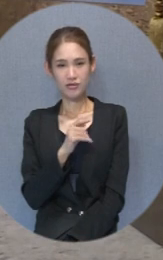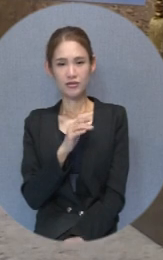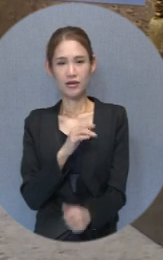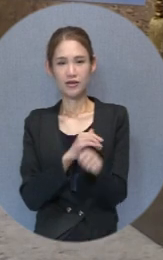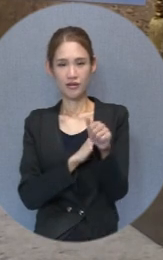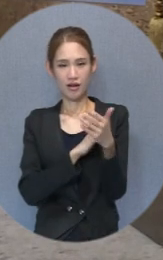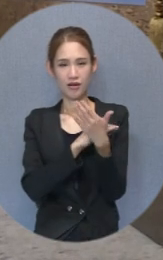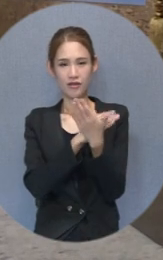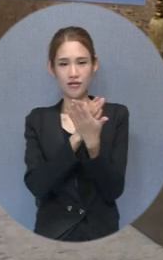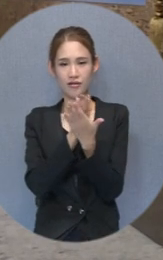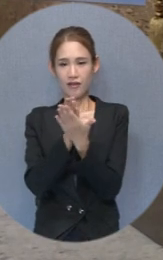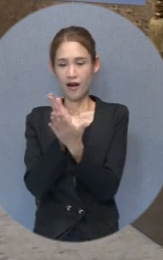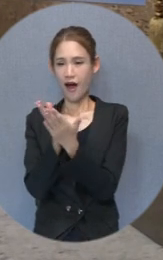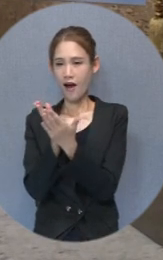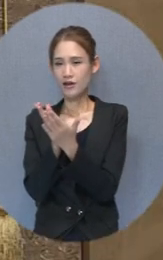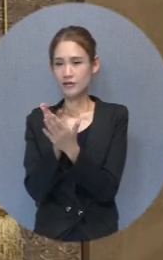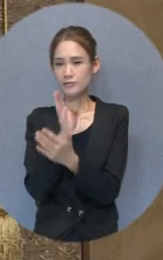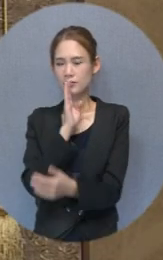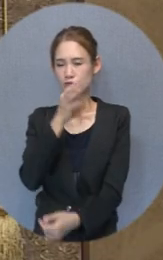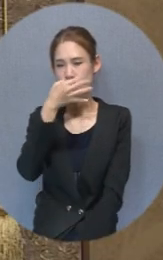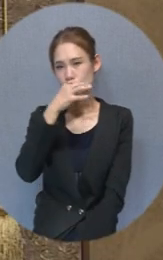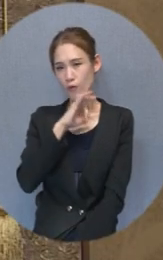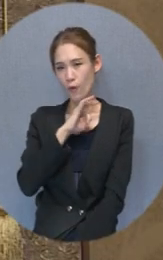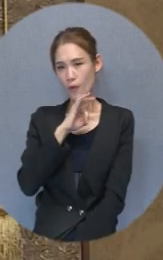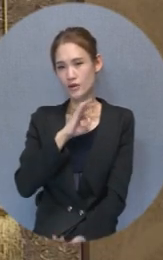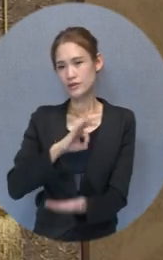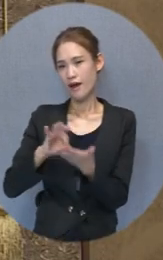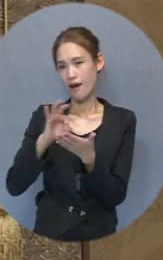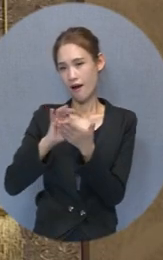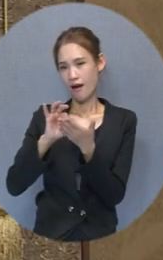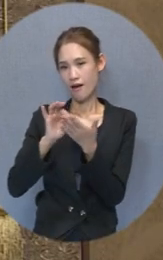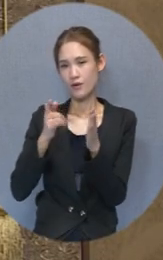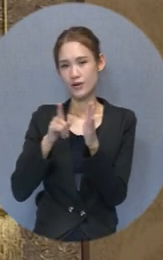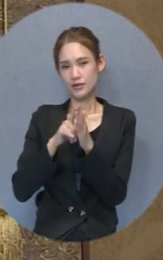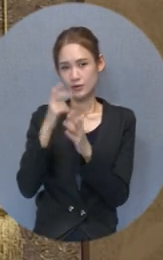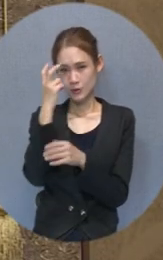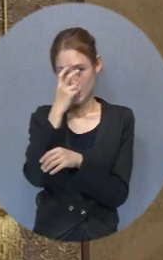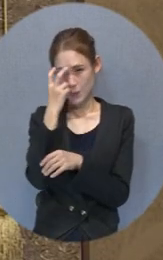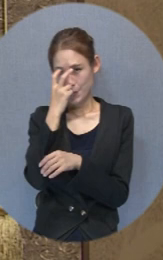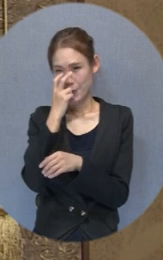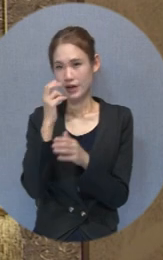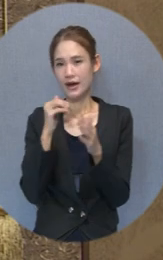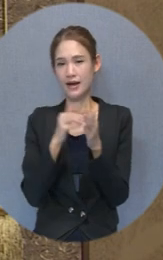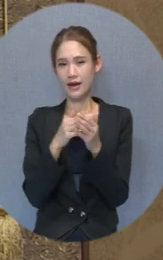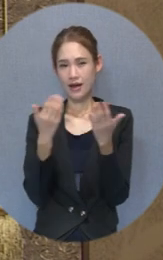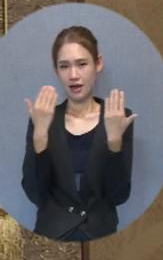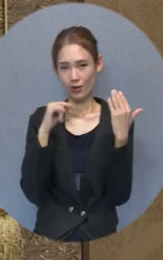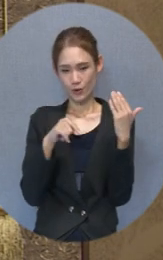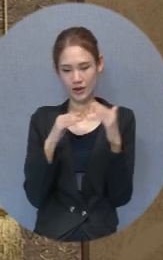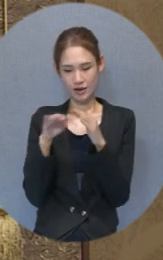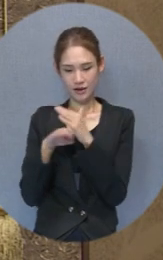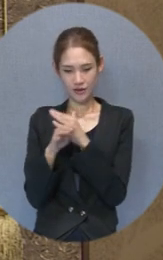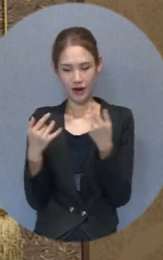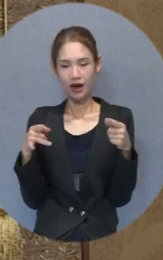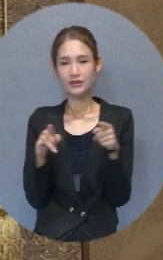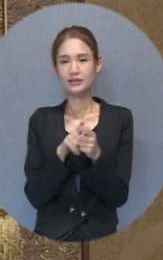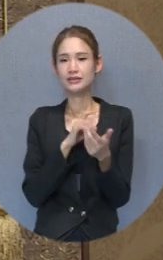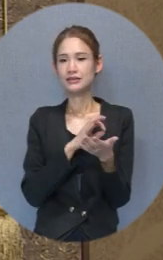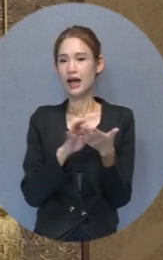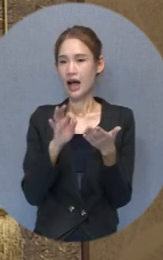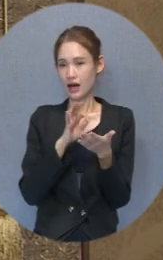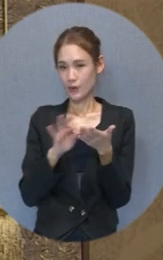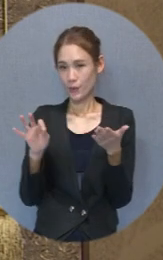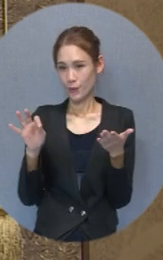정말로 유용하게 사용할 수 있는 것들을 조사를 해요. 그리고 이제 학교에서, 그리고 가정에서 같이 사용할 수 있는